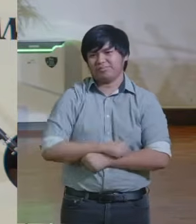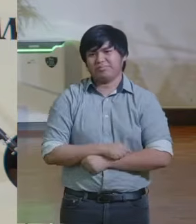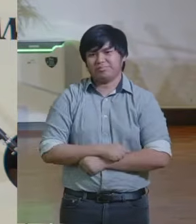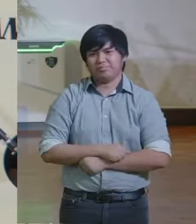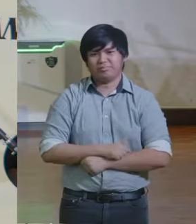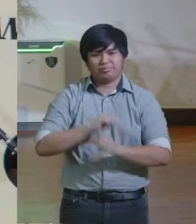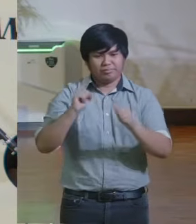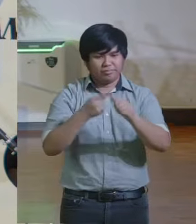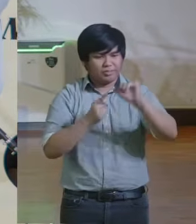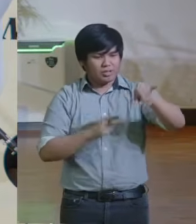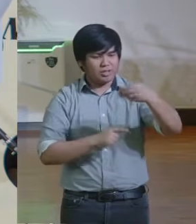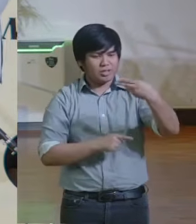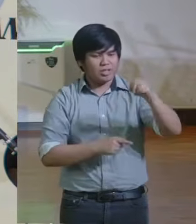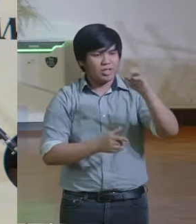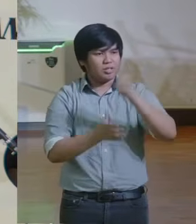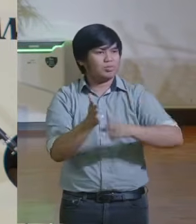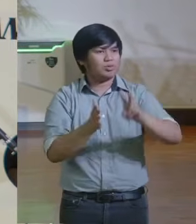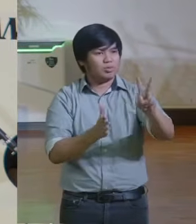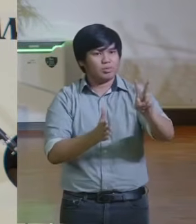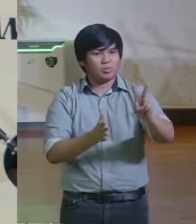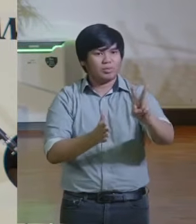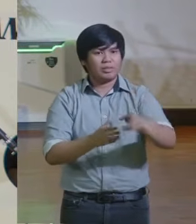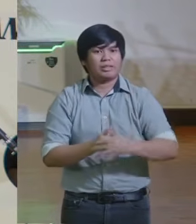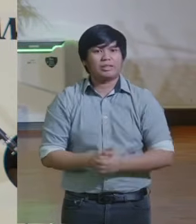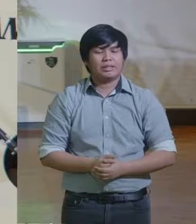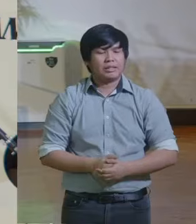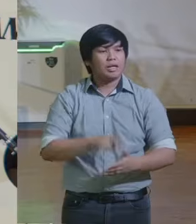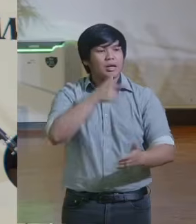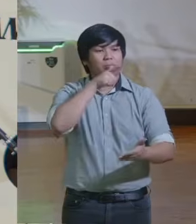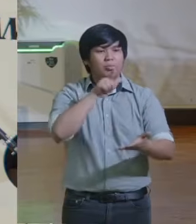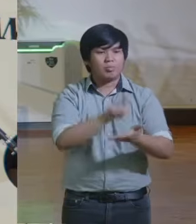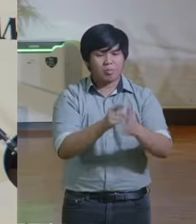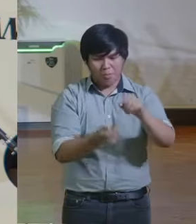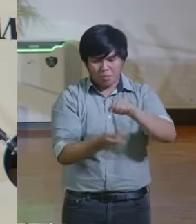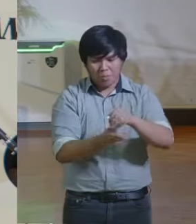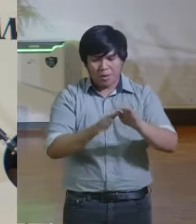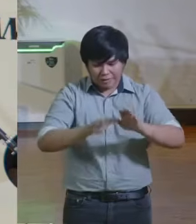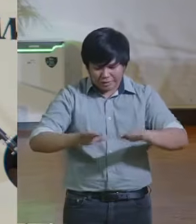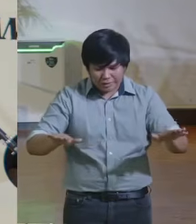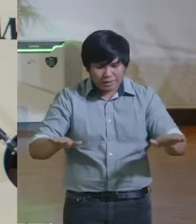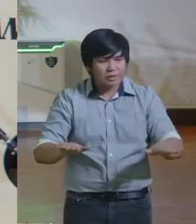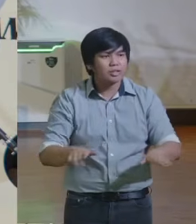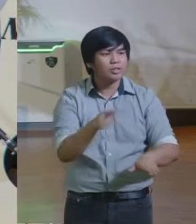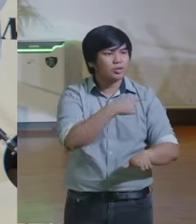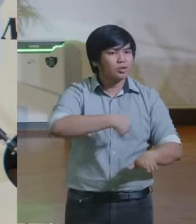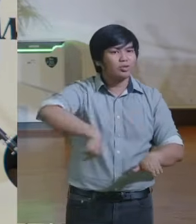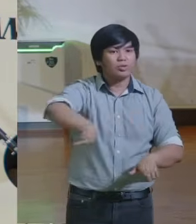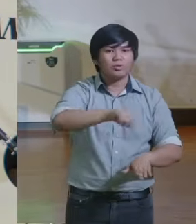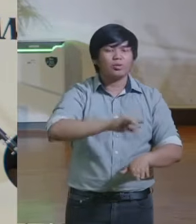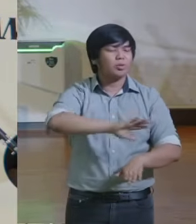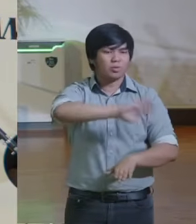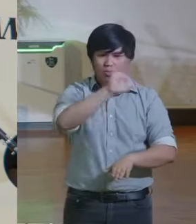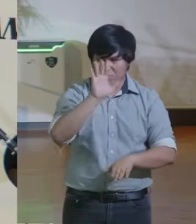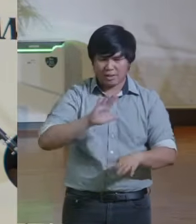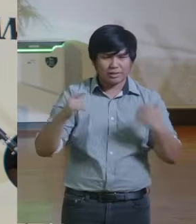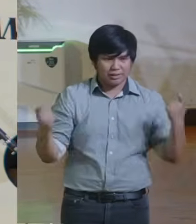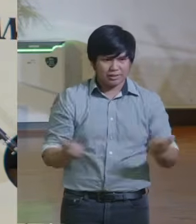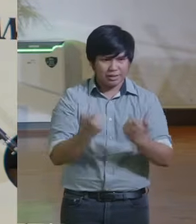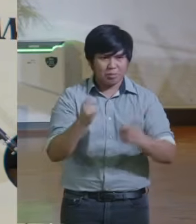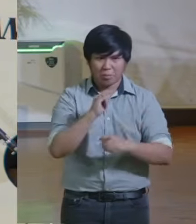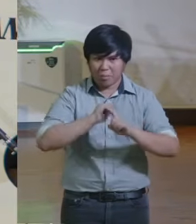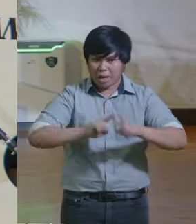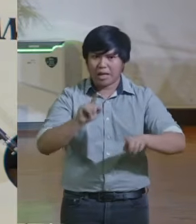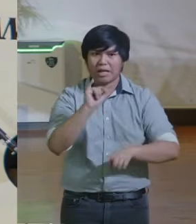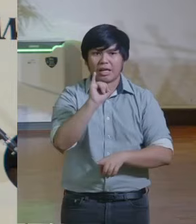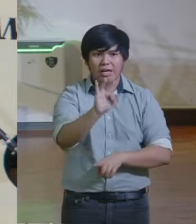2, verses 1 and 2. My little children, I am writing these things to you so that you may not sin. But if anyone does sin,